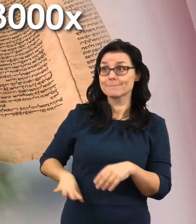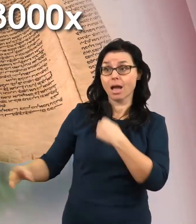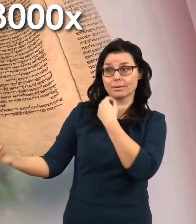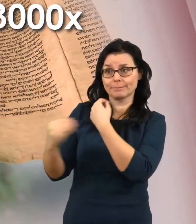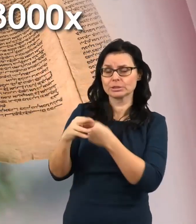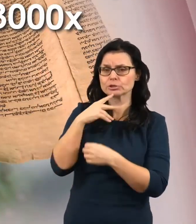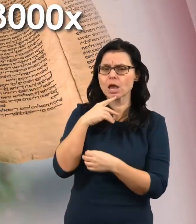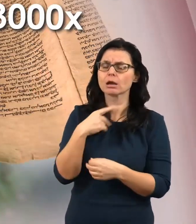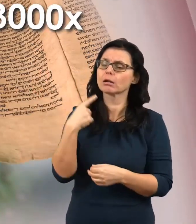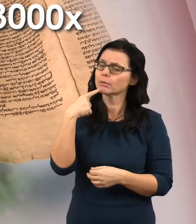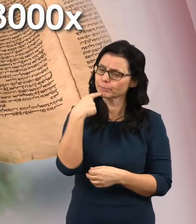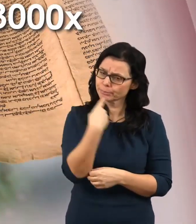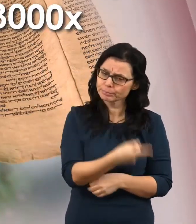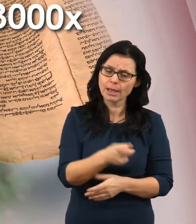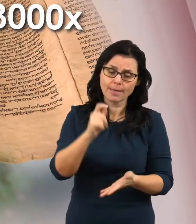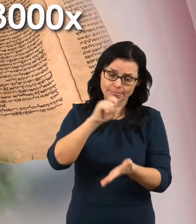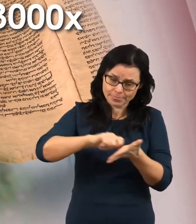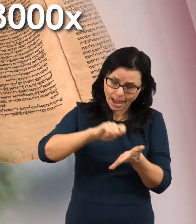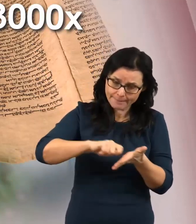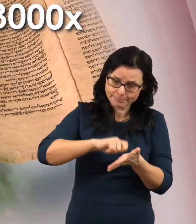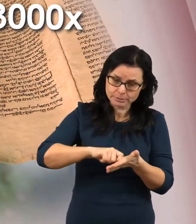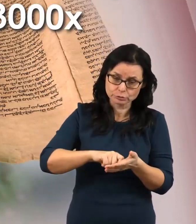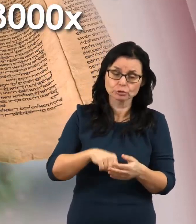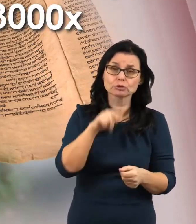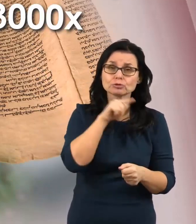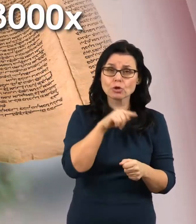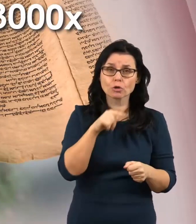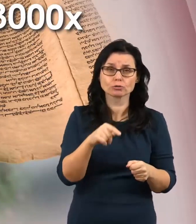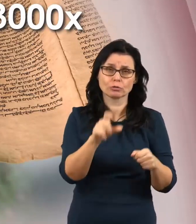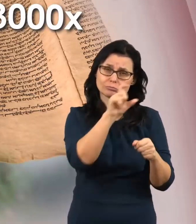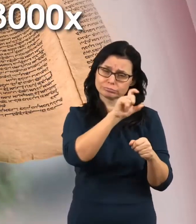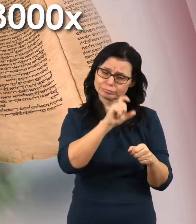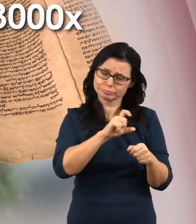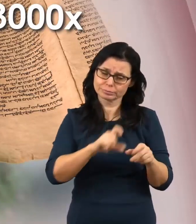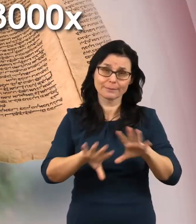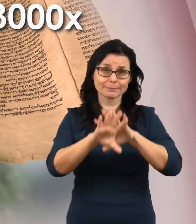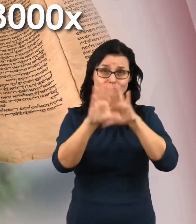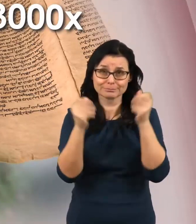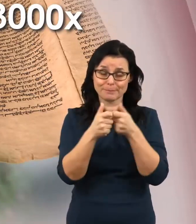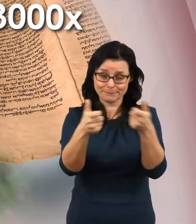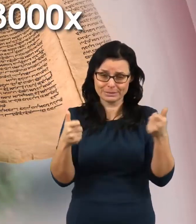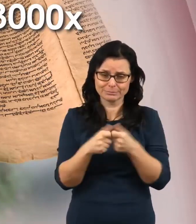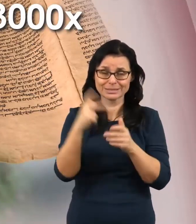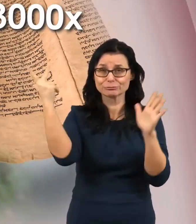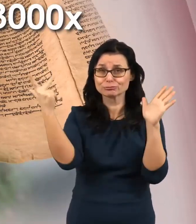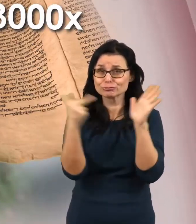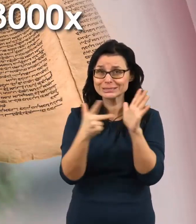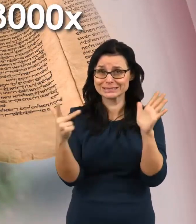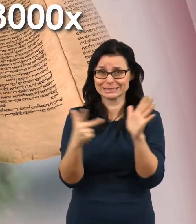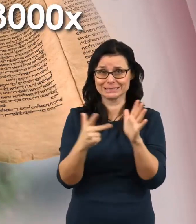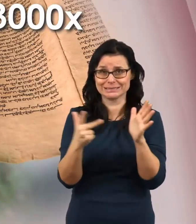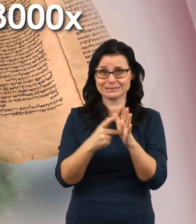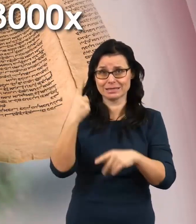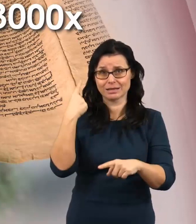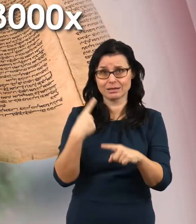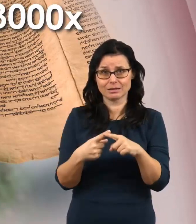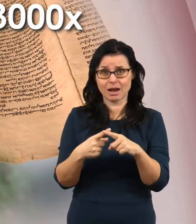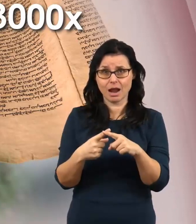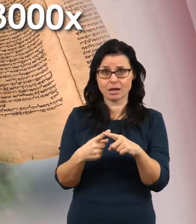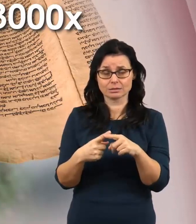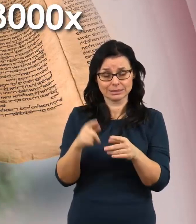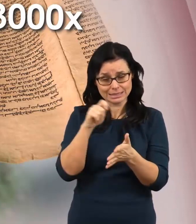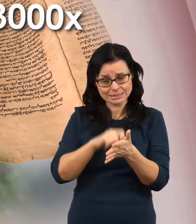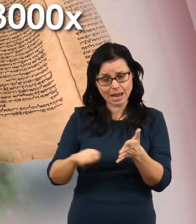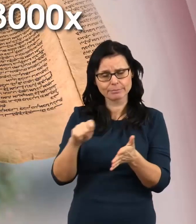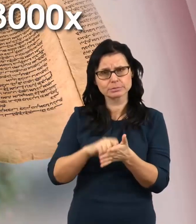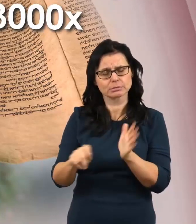napiš to. Tak těchto termínů je v celé Biblii tři tisíce. Tři tisíce krát